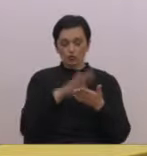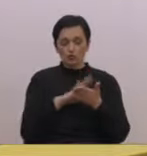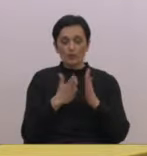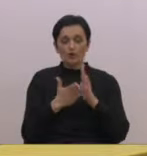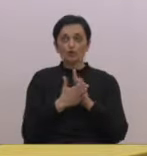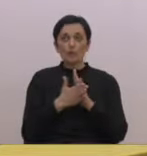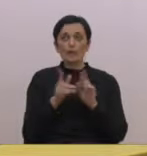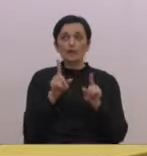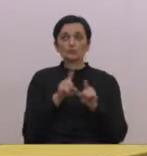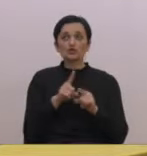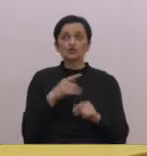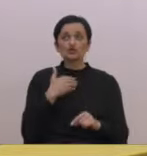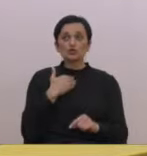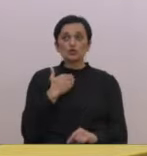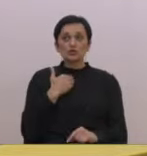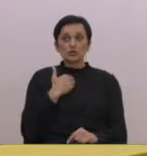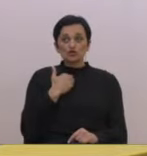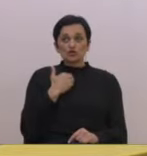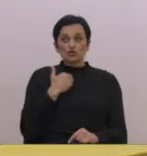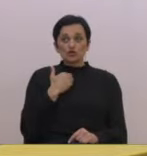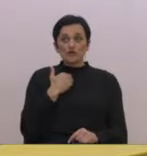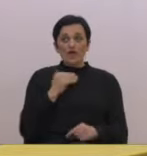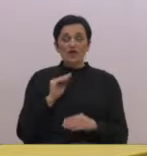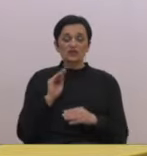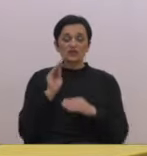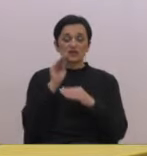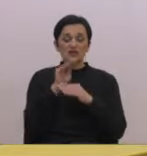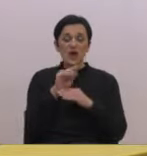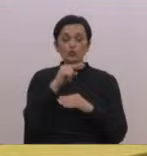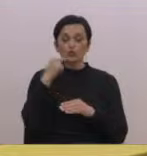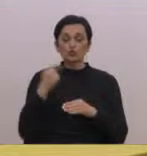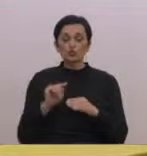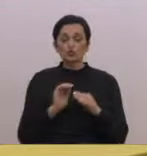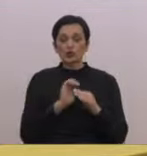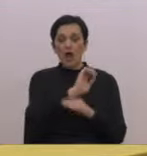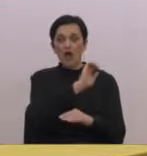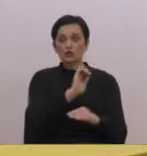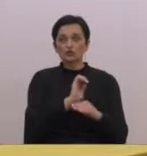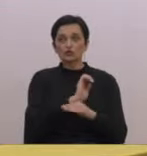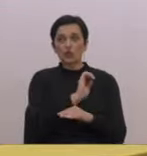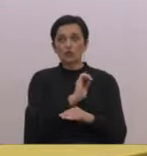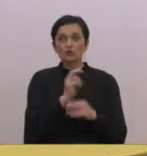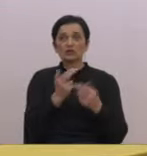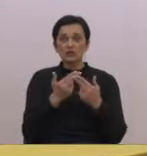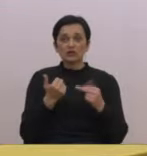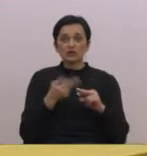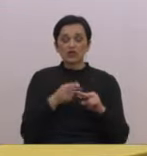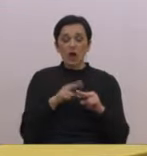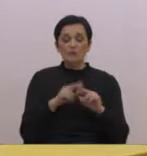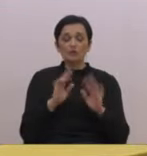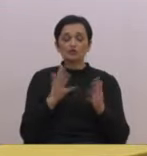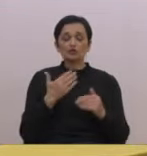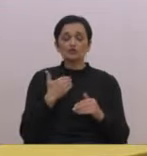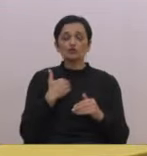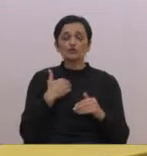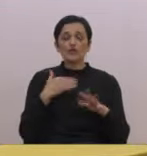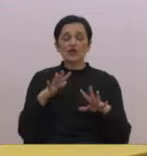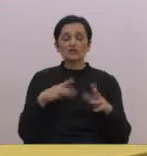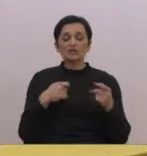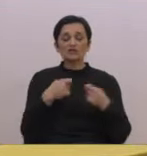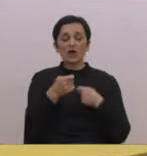ისე, რომ ჩვენ გაგვეზარდა ექსპორტი რუსეთში და ამ შემთხვევაში ჩვენი სავაჭრო